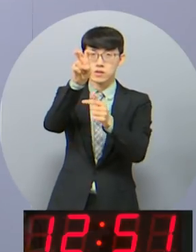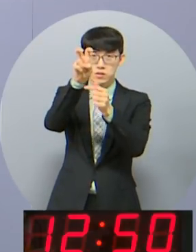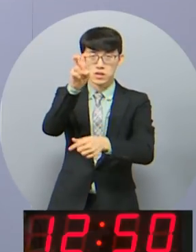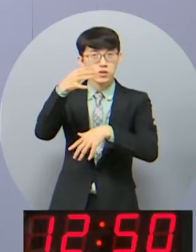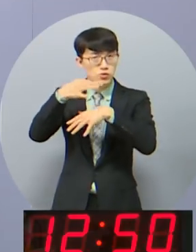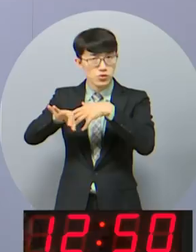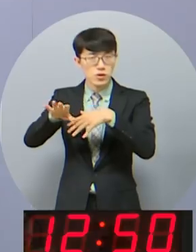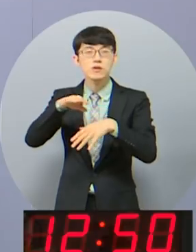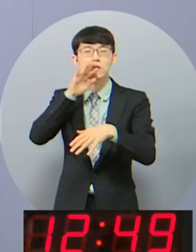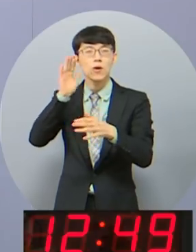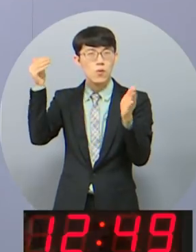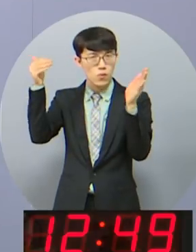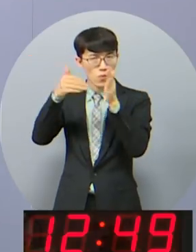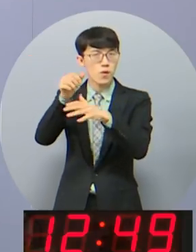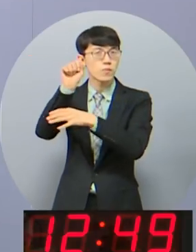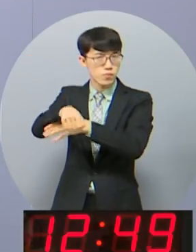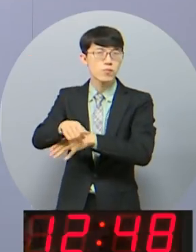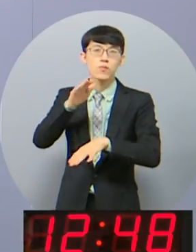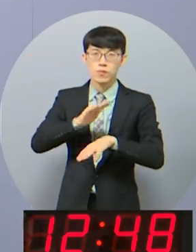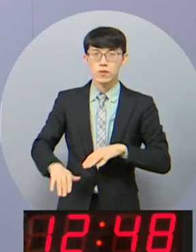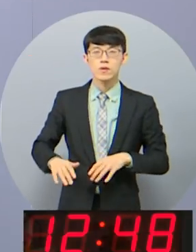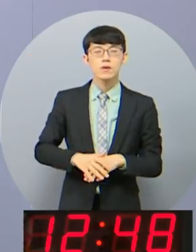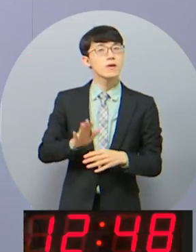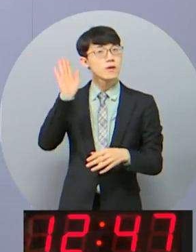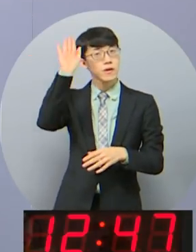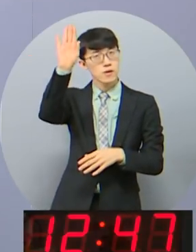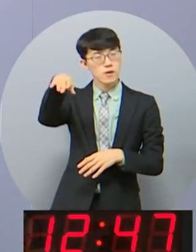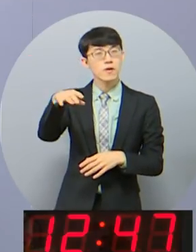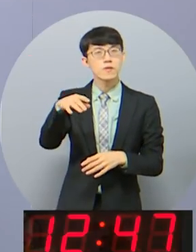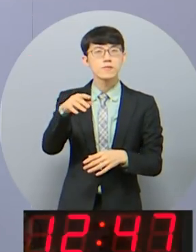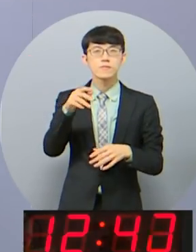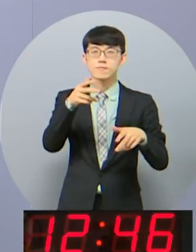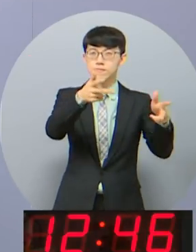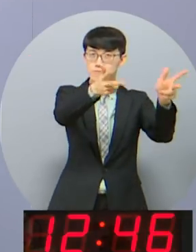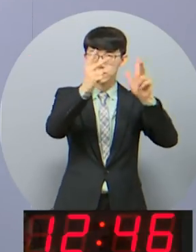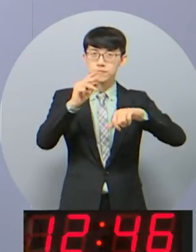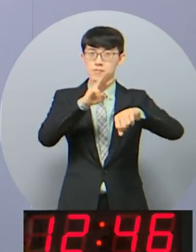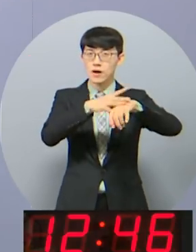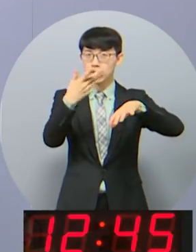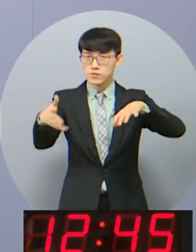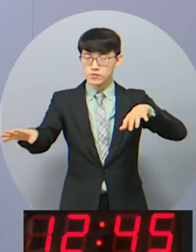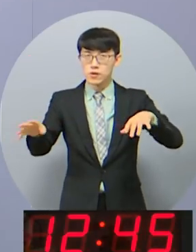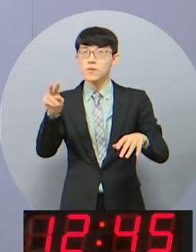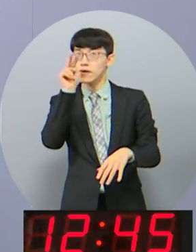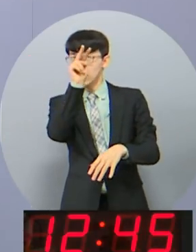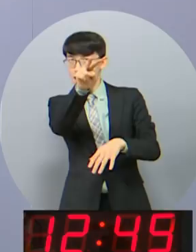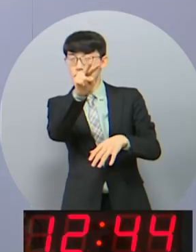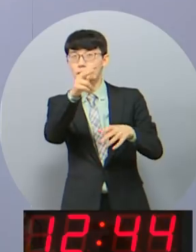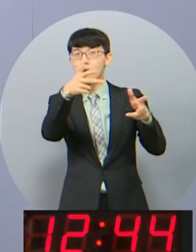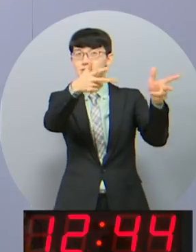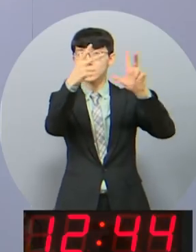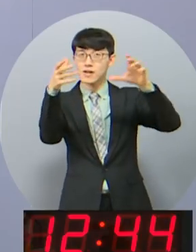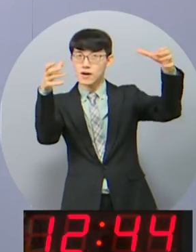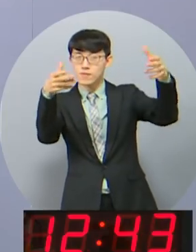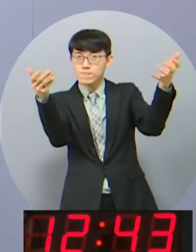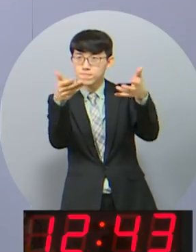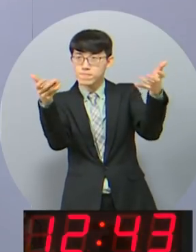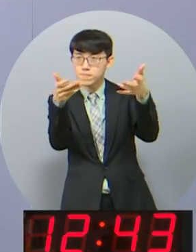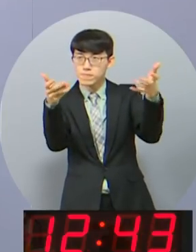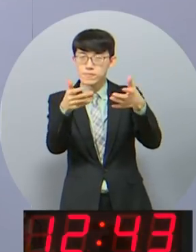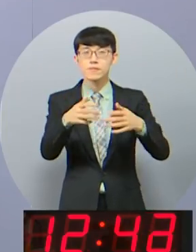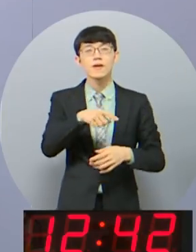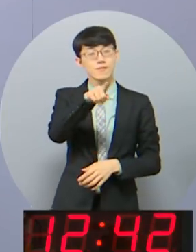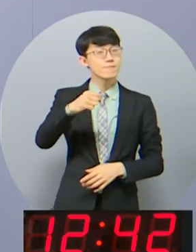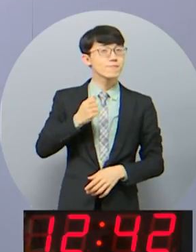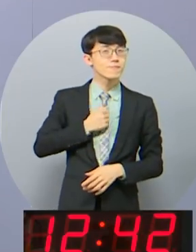未来我们可以看到淡江大桥主桥段的施工。大家都知道已经招标